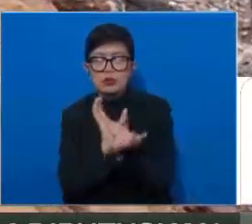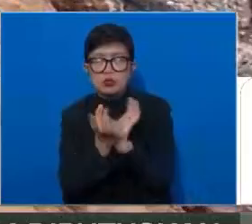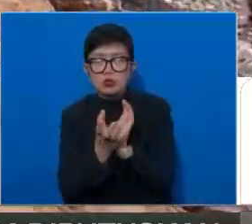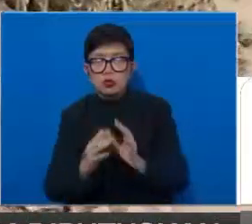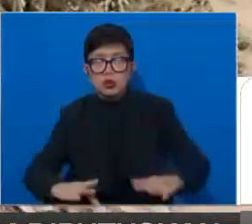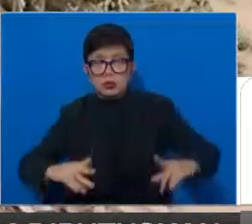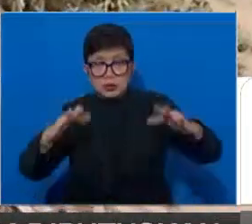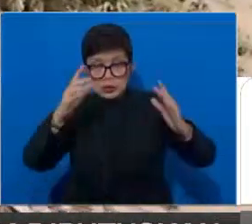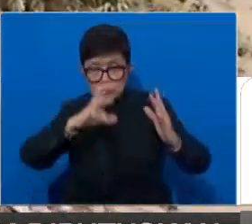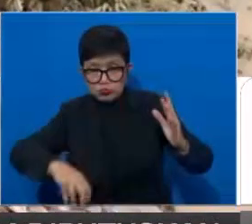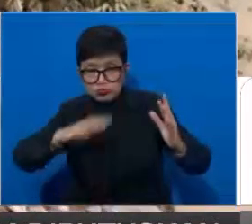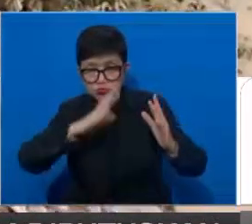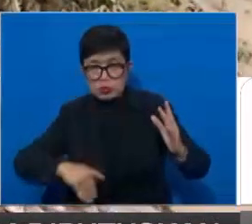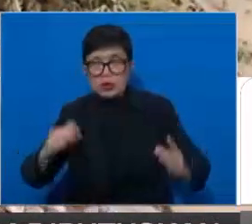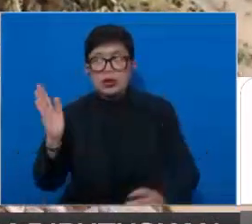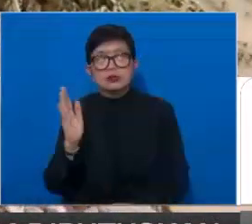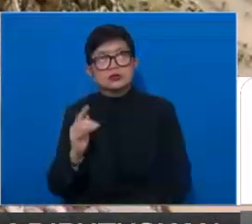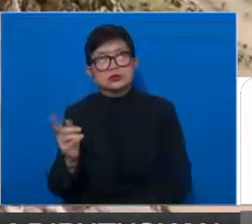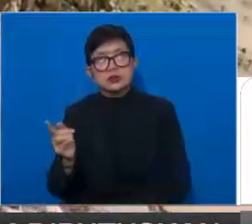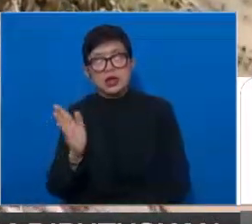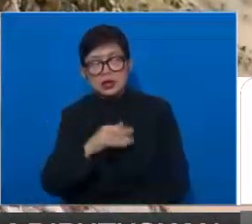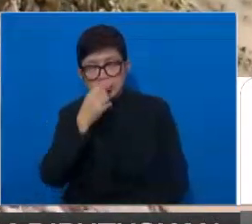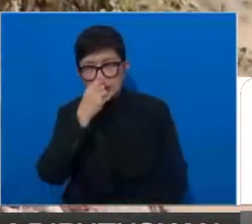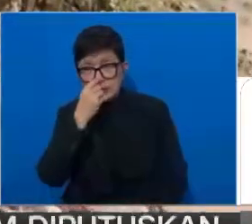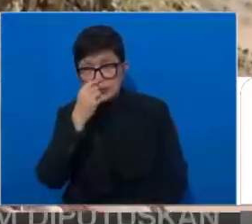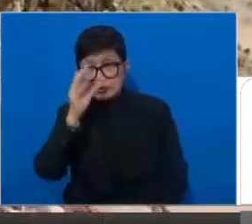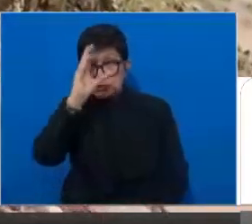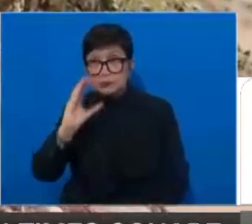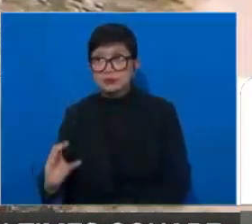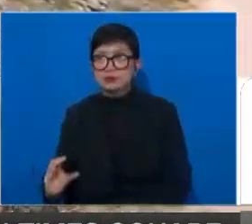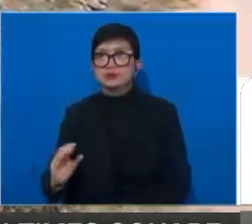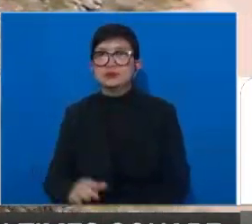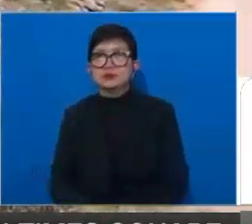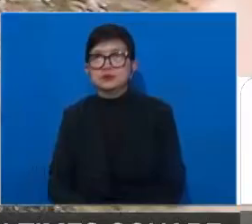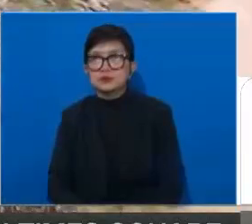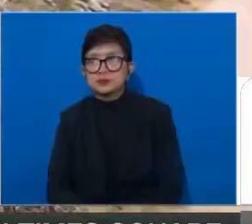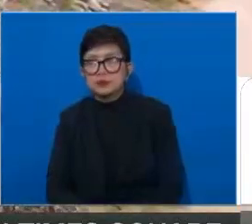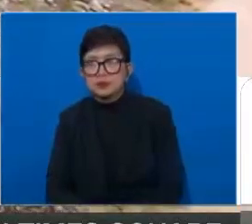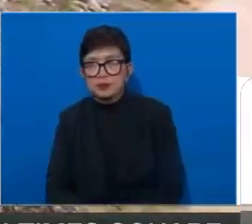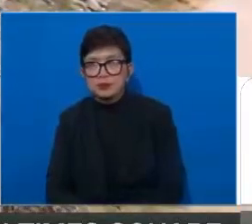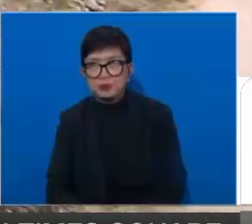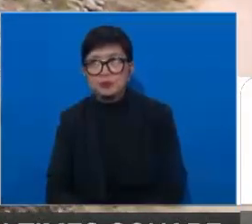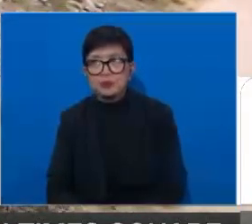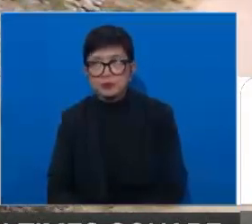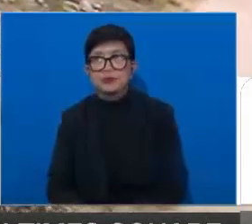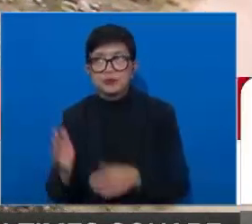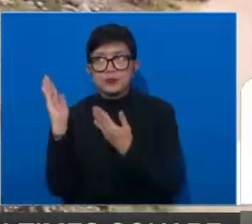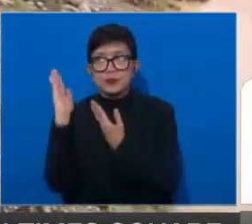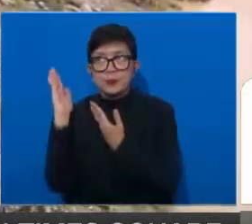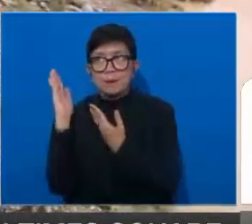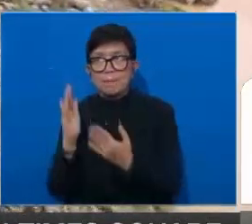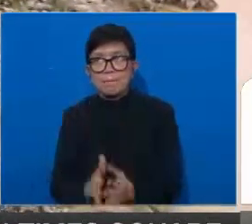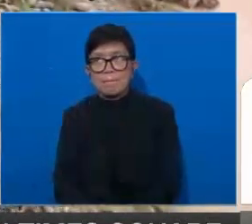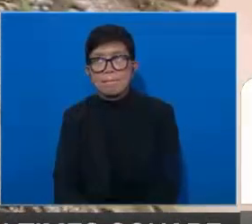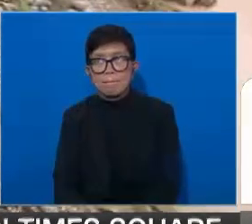longsor terjadi pada Kamis petang lalu dipicu hujan lebat yang mengguyur daerah tersebut. Tim Liputan CNN Indonesia.